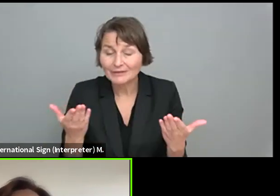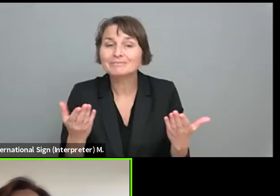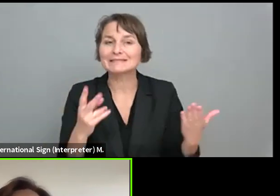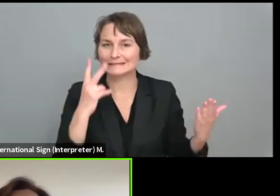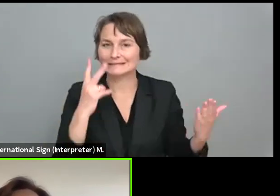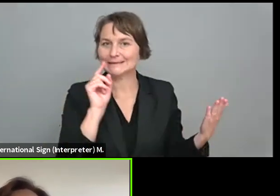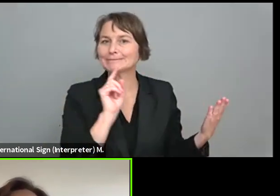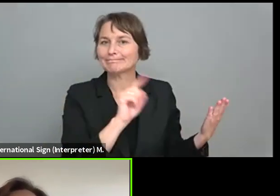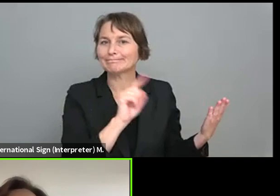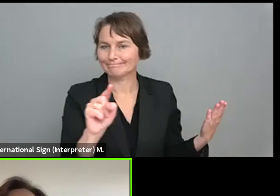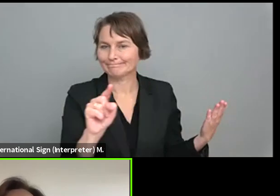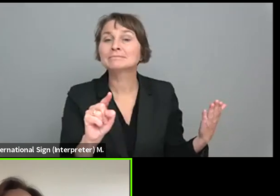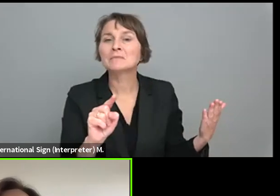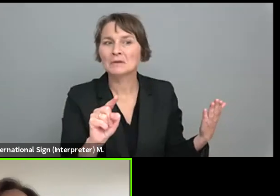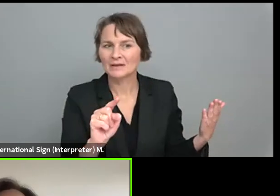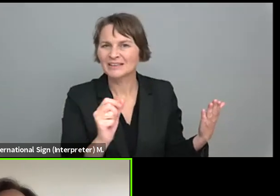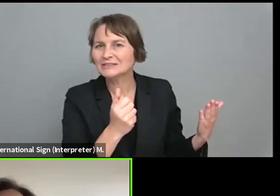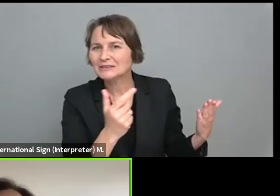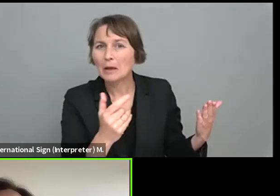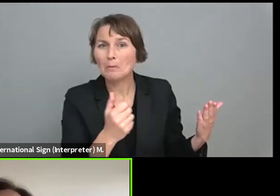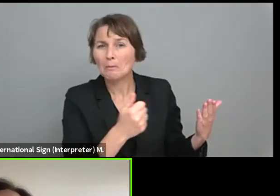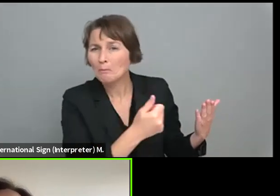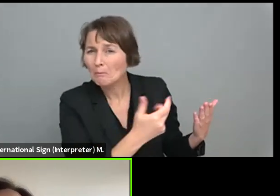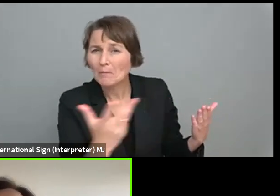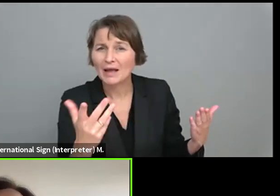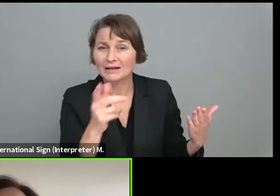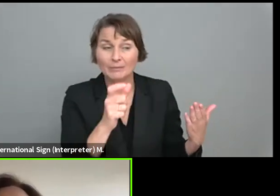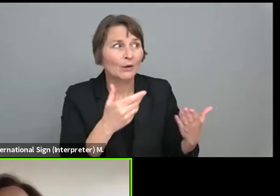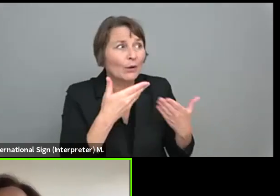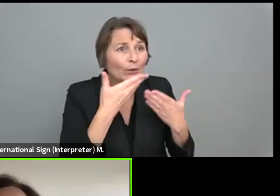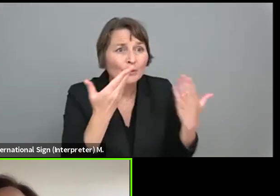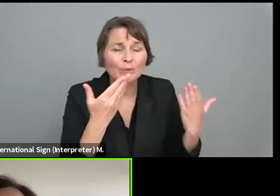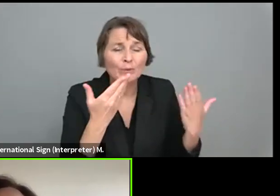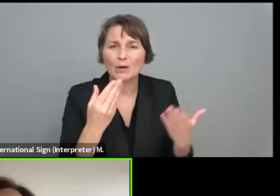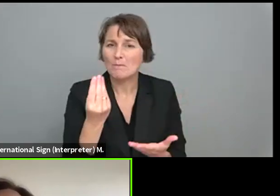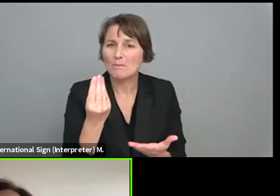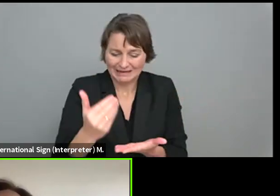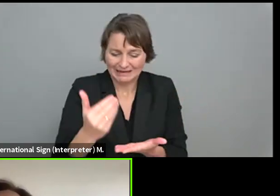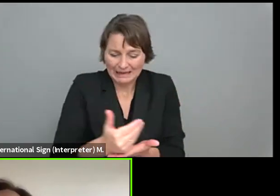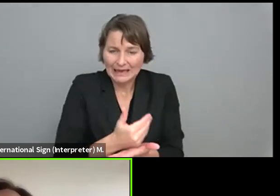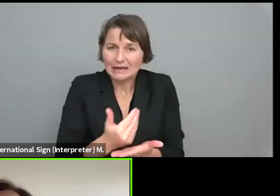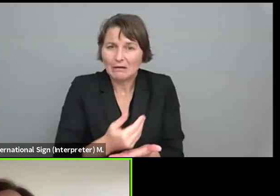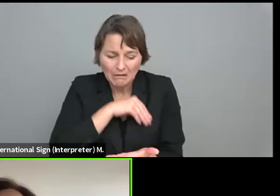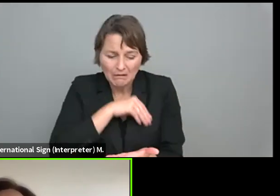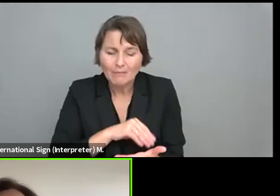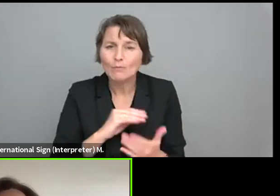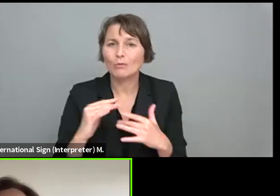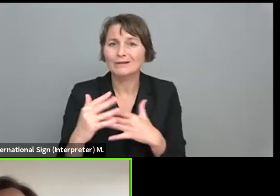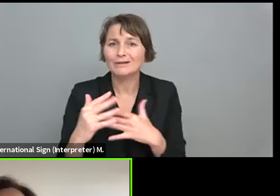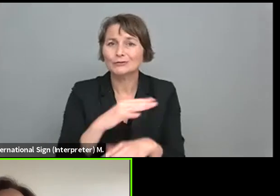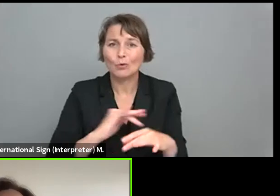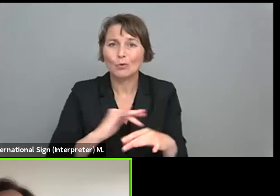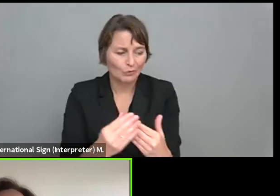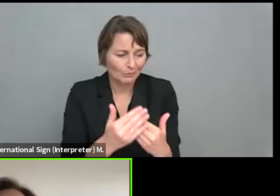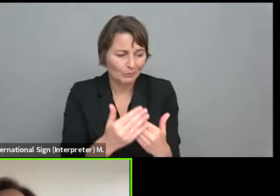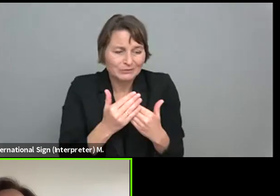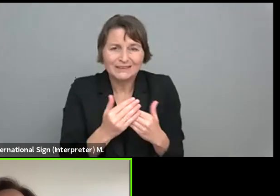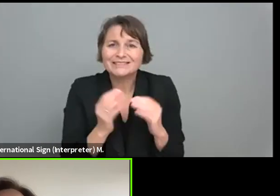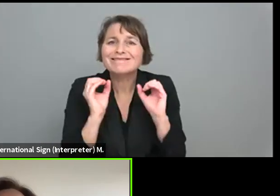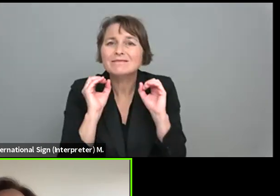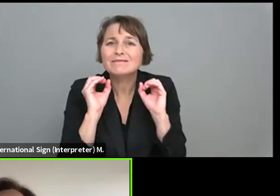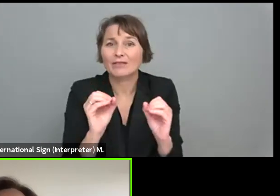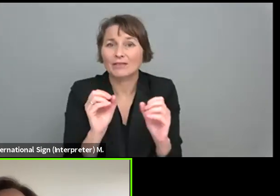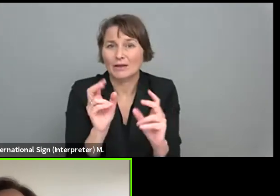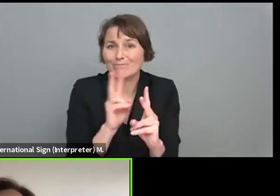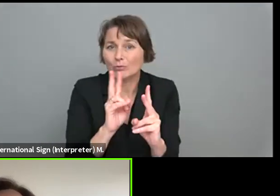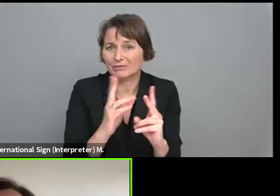aucune protection sociale. La Confédération démocratique du travail, dans ce contexte spécifique